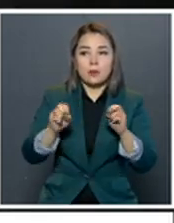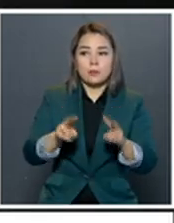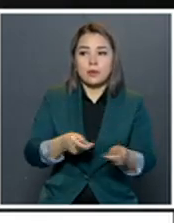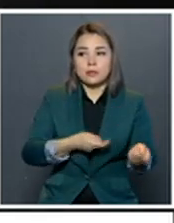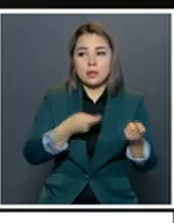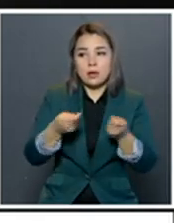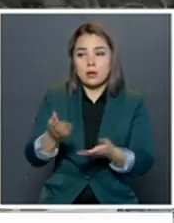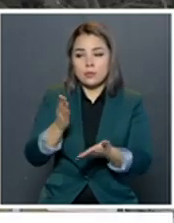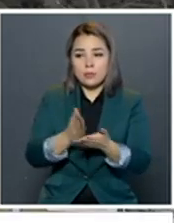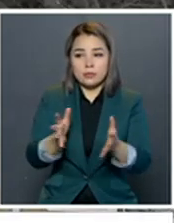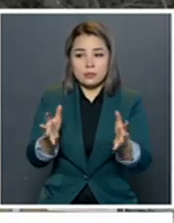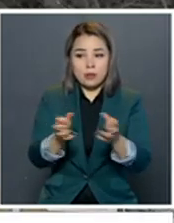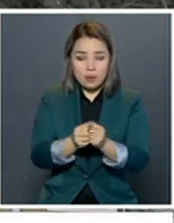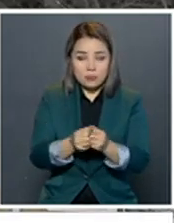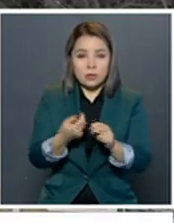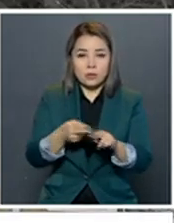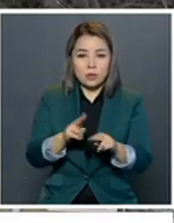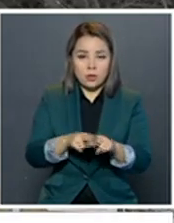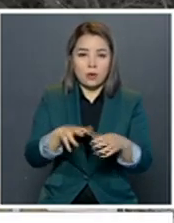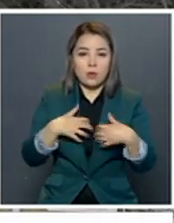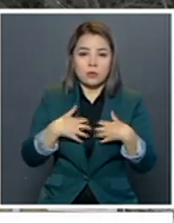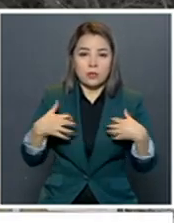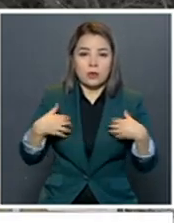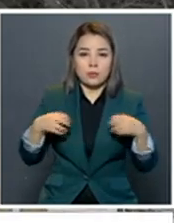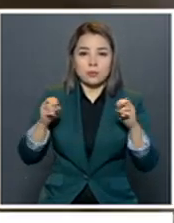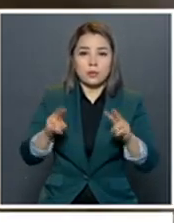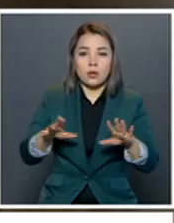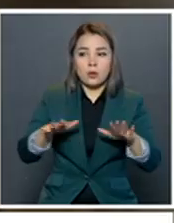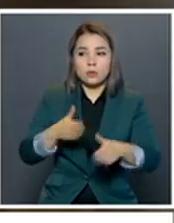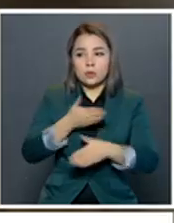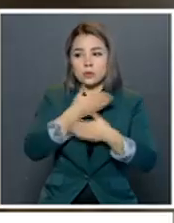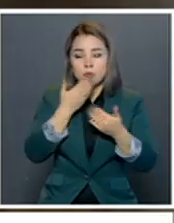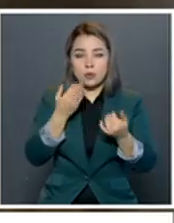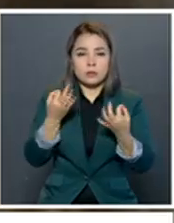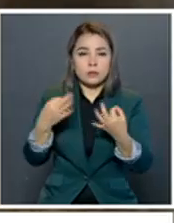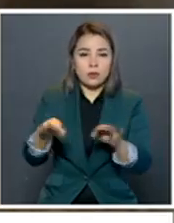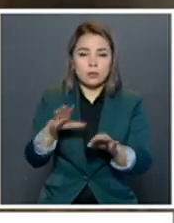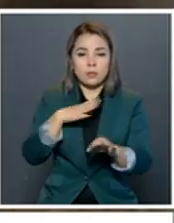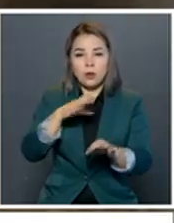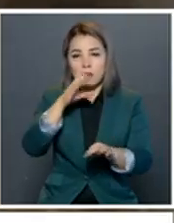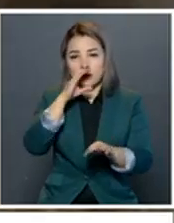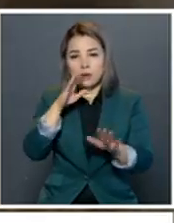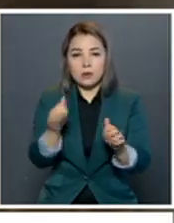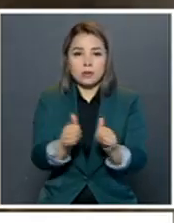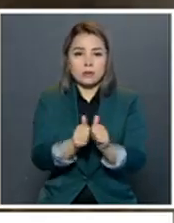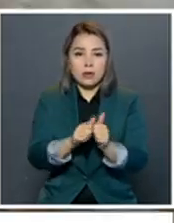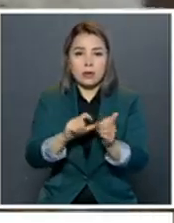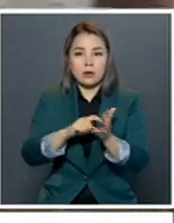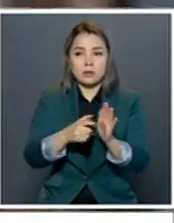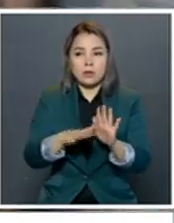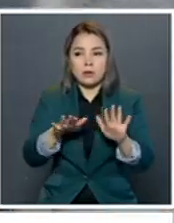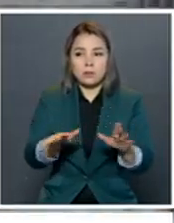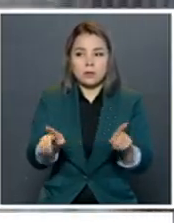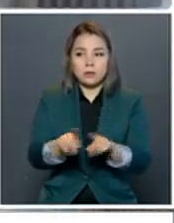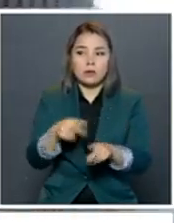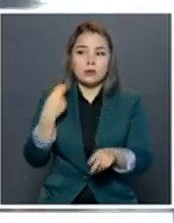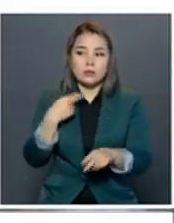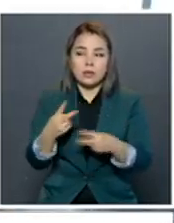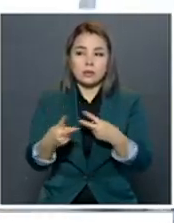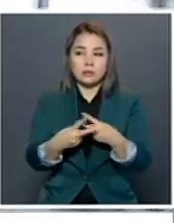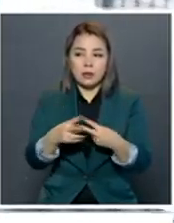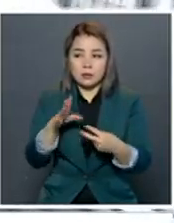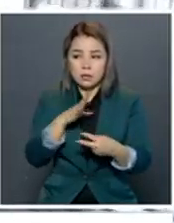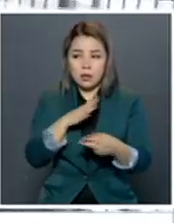еді. Алайда орталықта шыртқышты ұстайтын арнайы орын болмағандықтан оны қасқыр тұрған торға қатарластырып қамауға тура